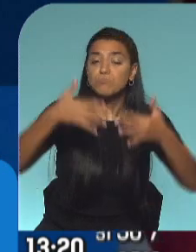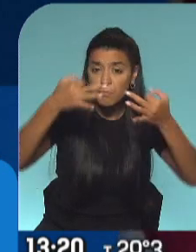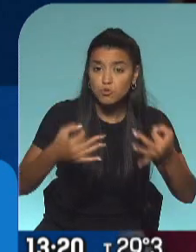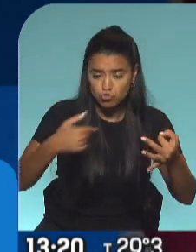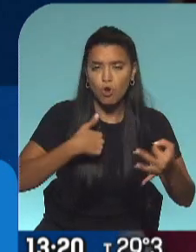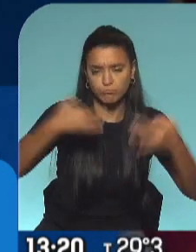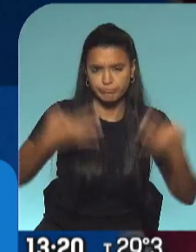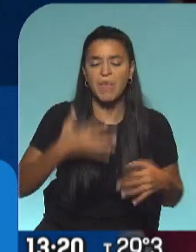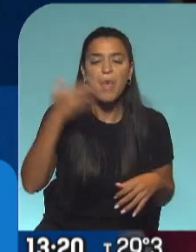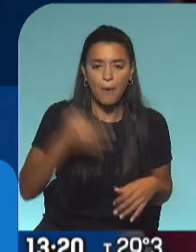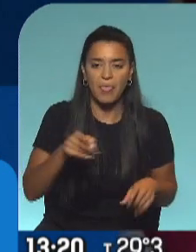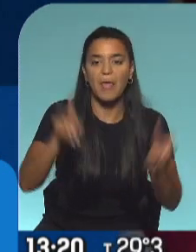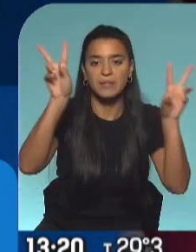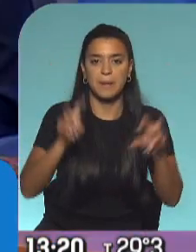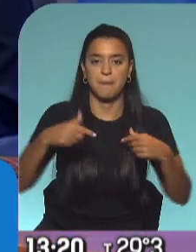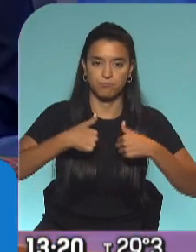seriously, I will.